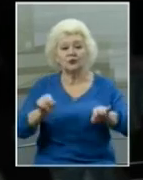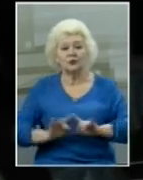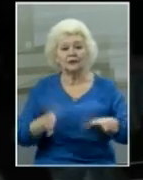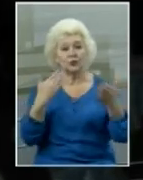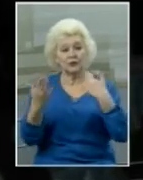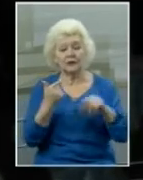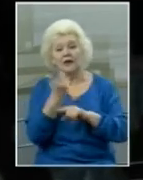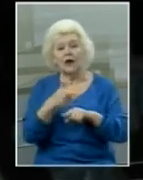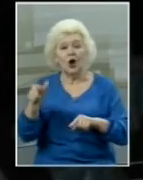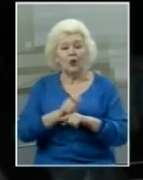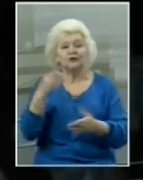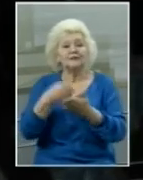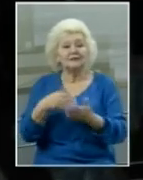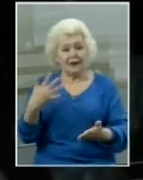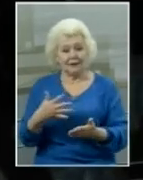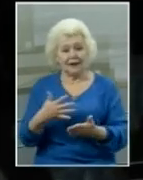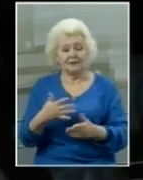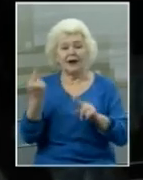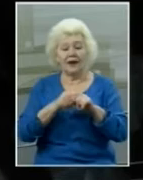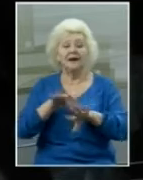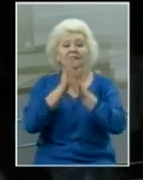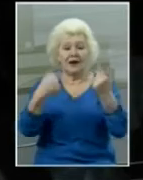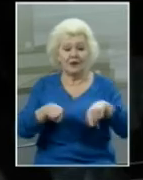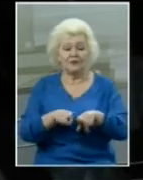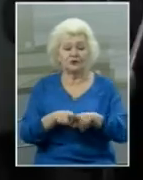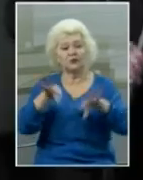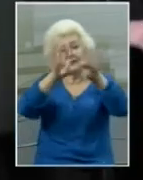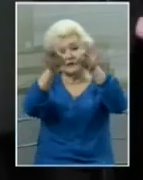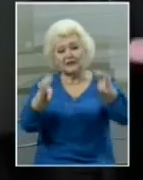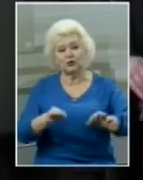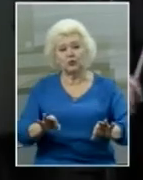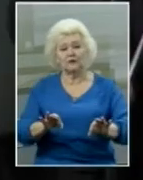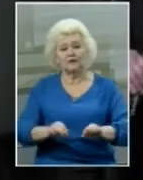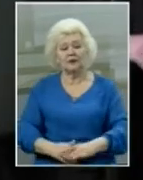річ, вона дуже цінна. Це все-таки іскусство.